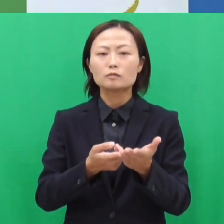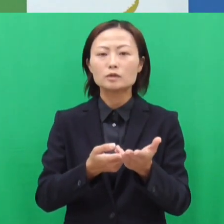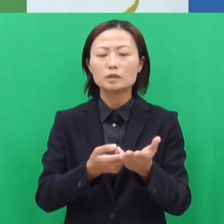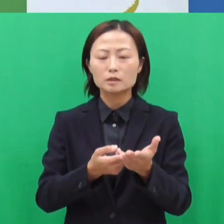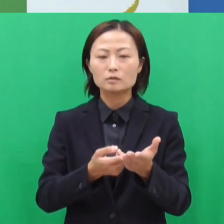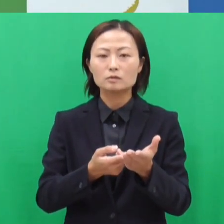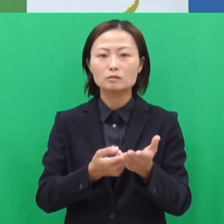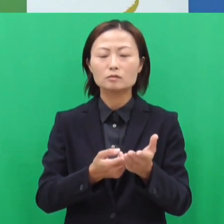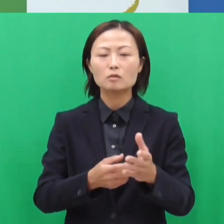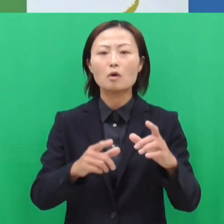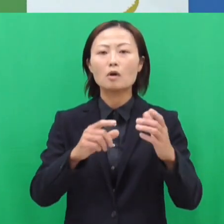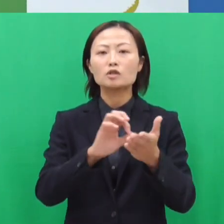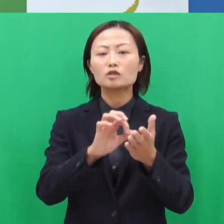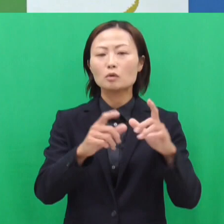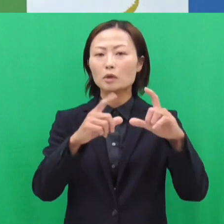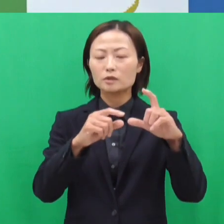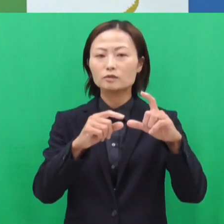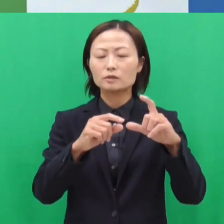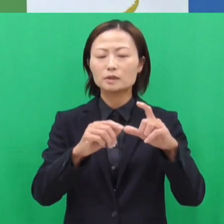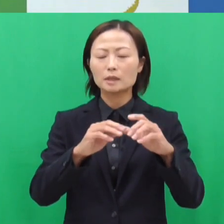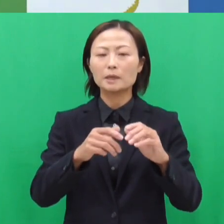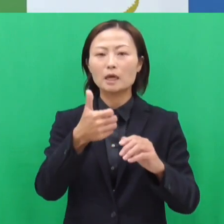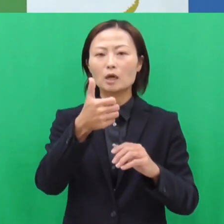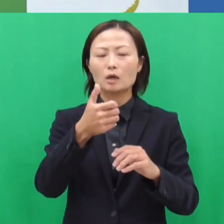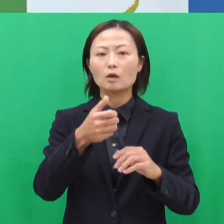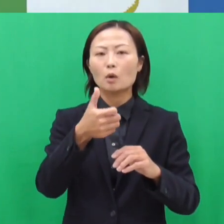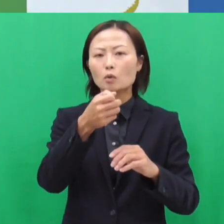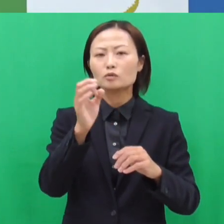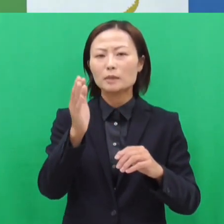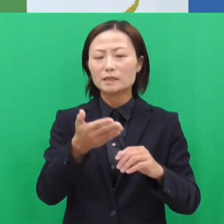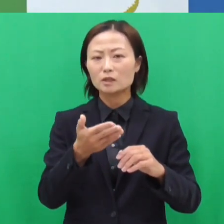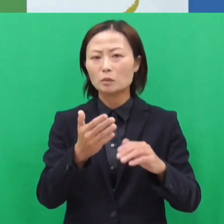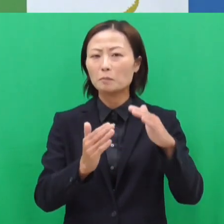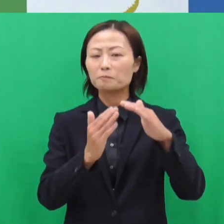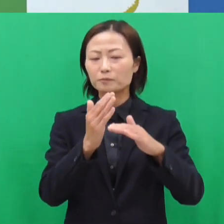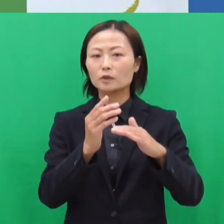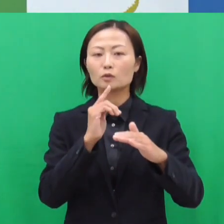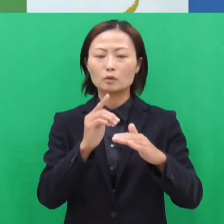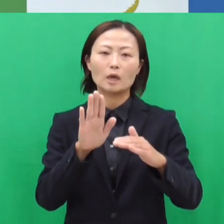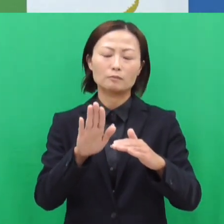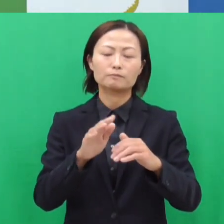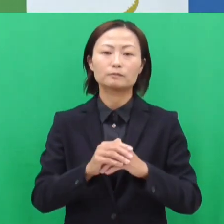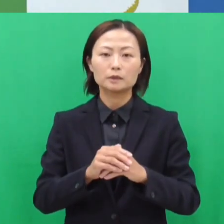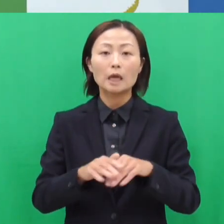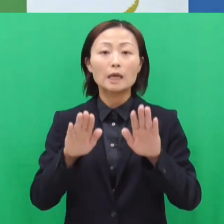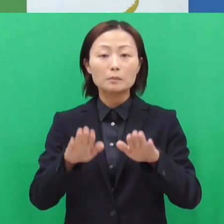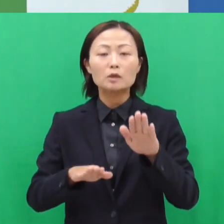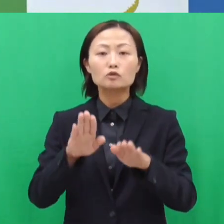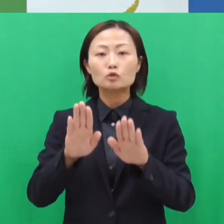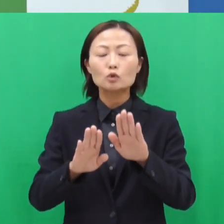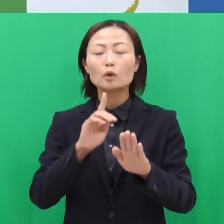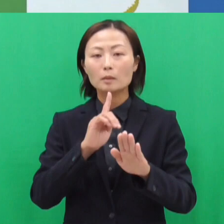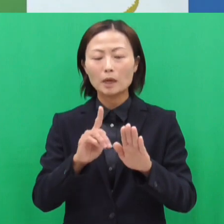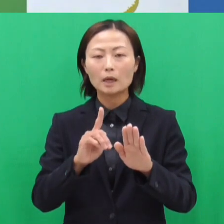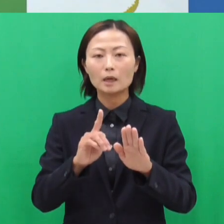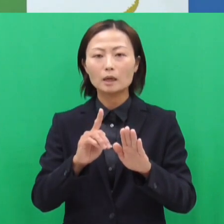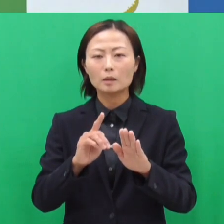50%と示されているかと思いますあの直近の数字ですと40%で迫っているような状況で